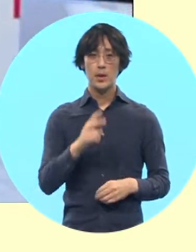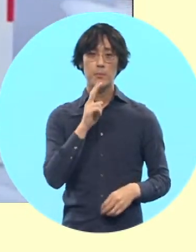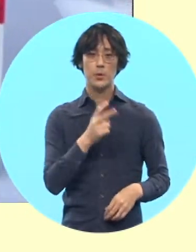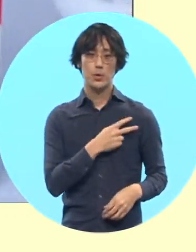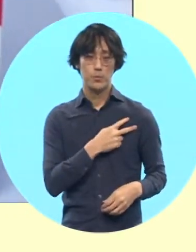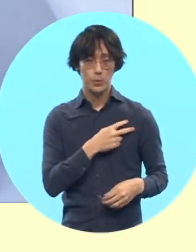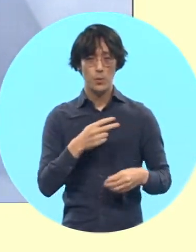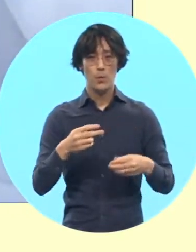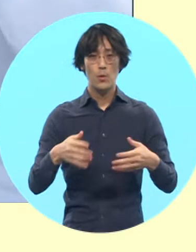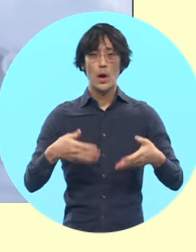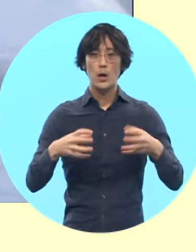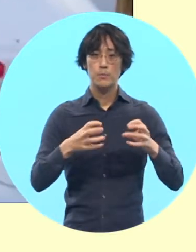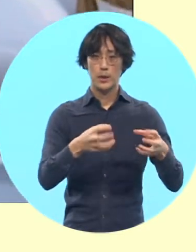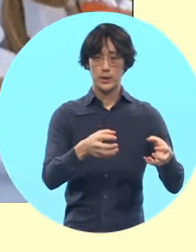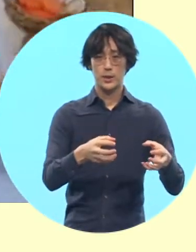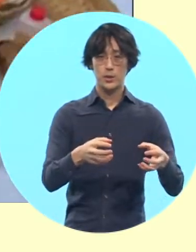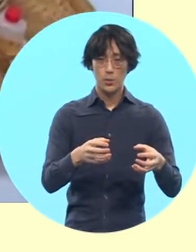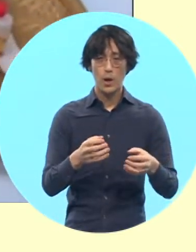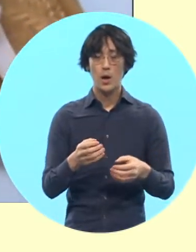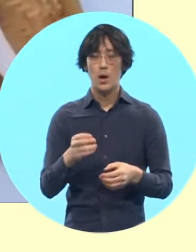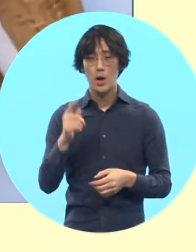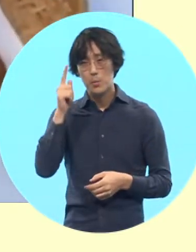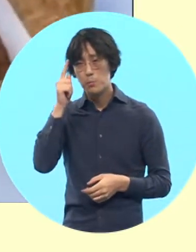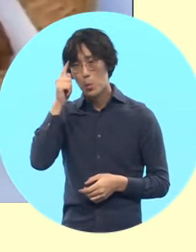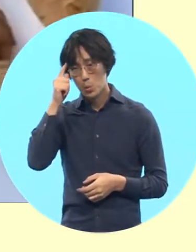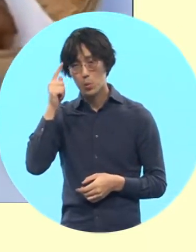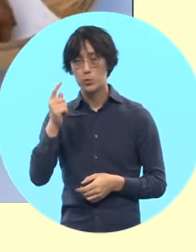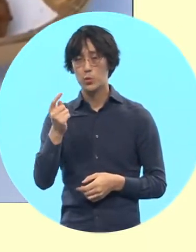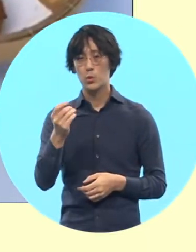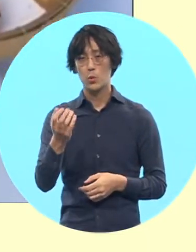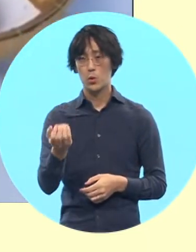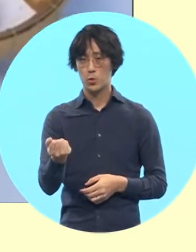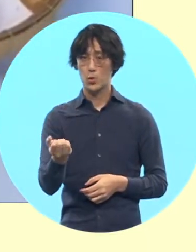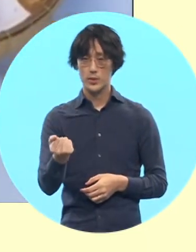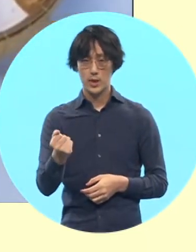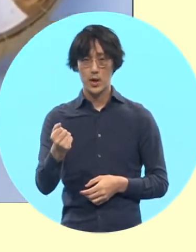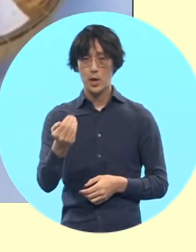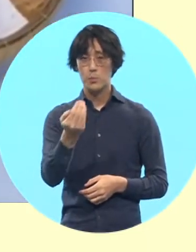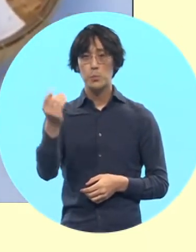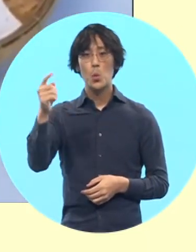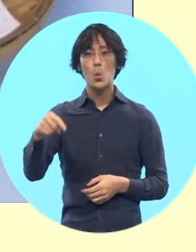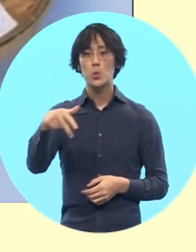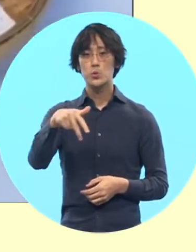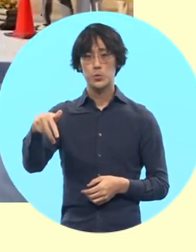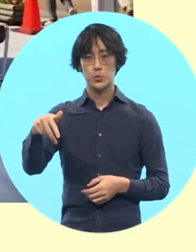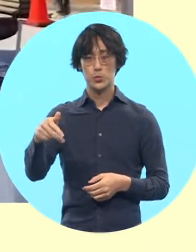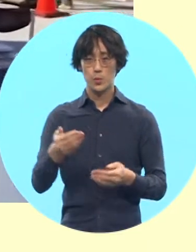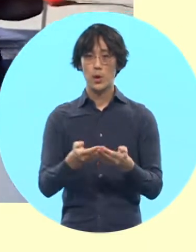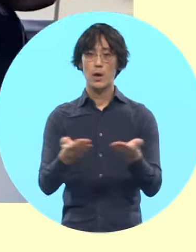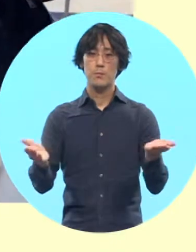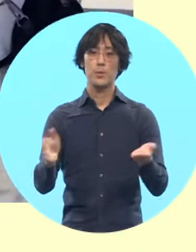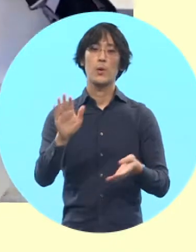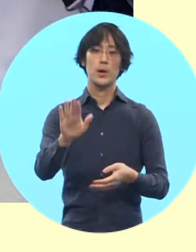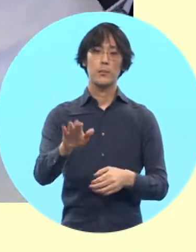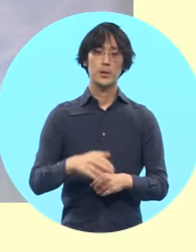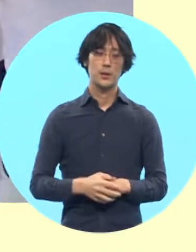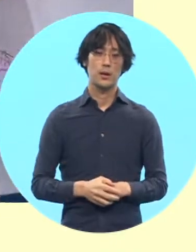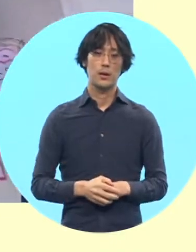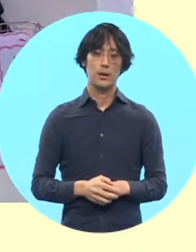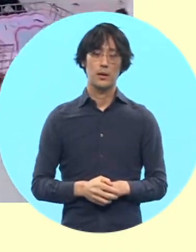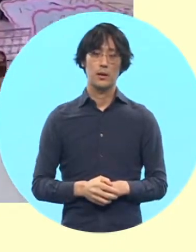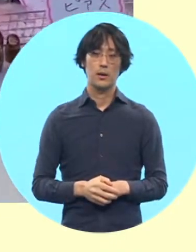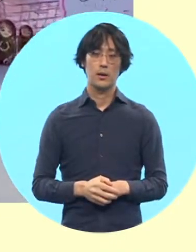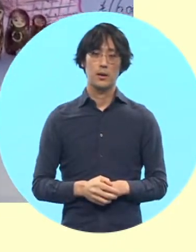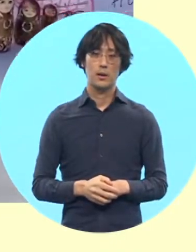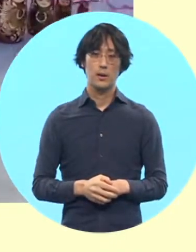春巻きですとか、あとモンゴルの蒸し餃子のボーズなども販売いたしておりました。 グルメ以外にもいろんなお店が